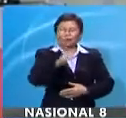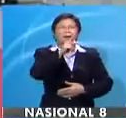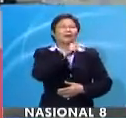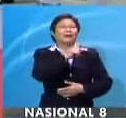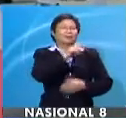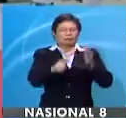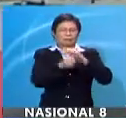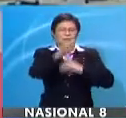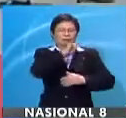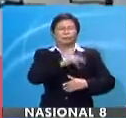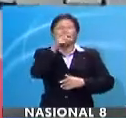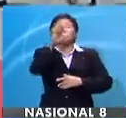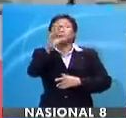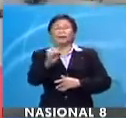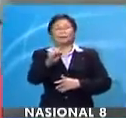M. Saravanan.